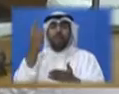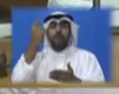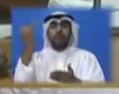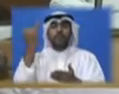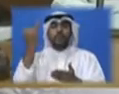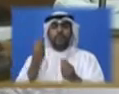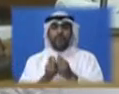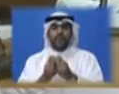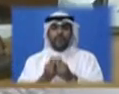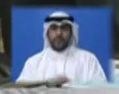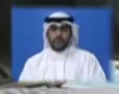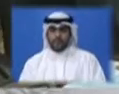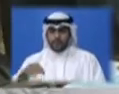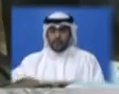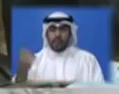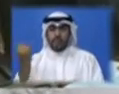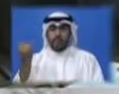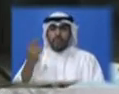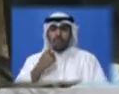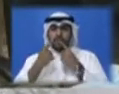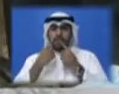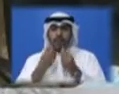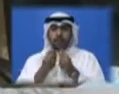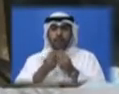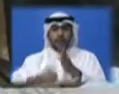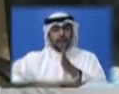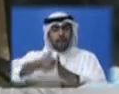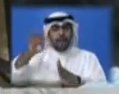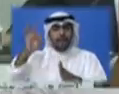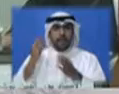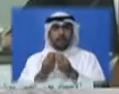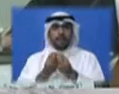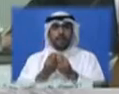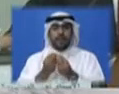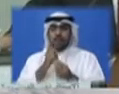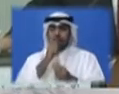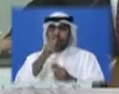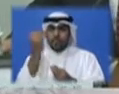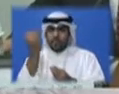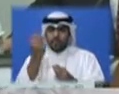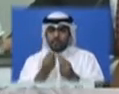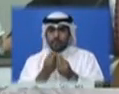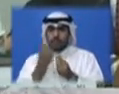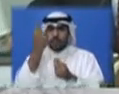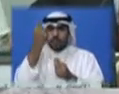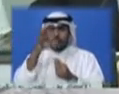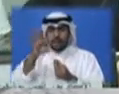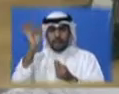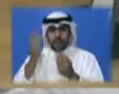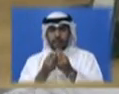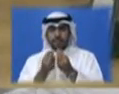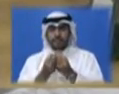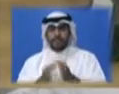اليوم يفترض ان نناقش هذه الترشيحات ويتم توصية على شخص معين، وبالتالي